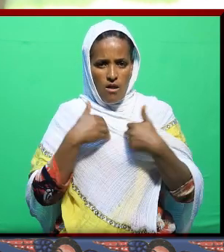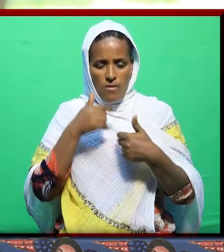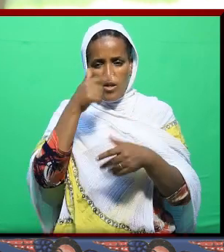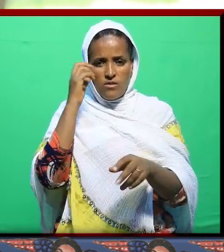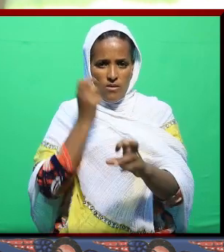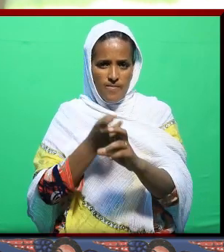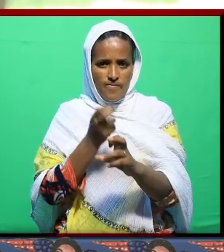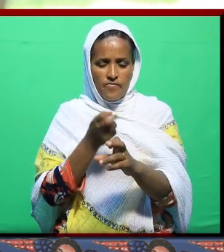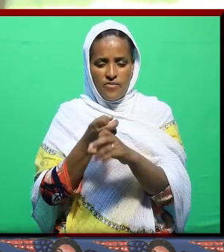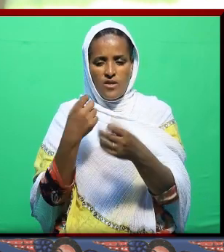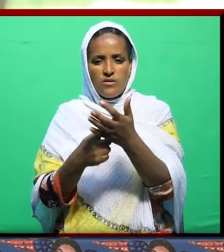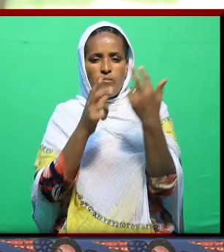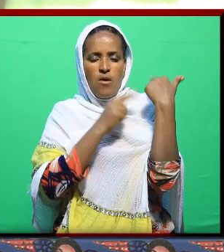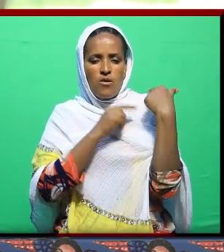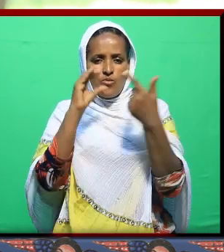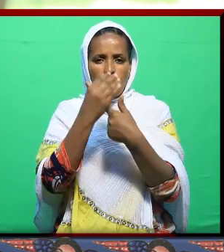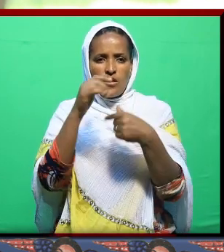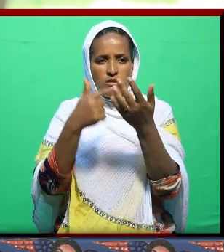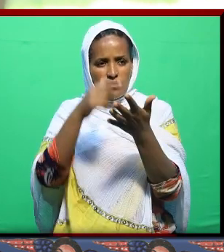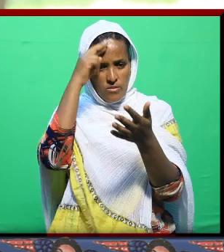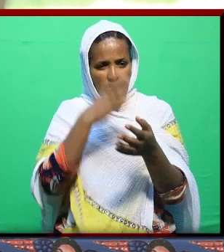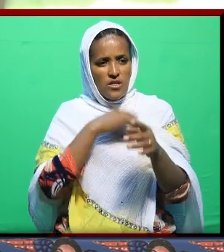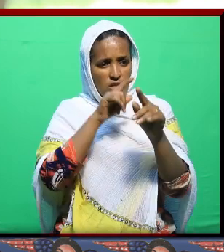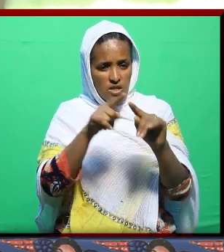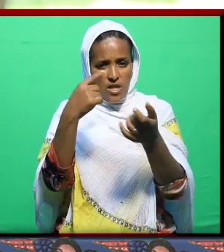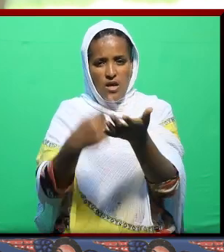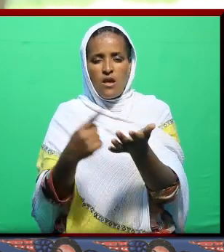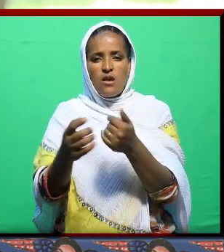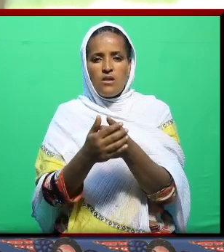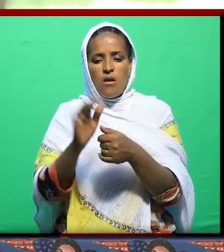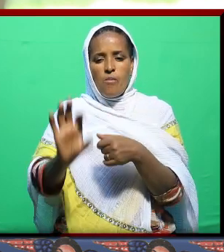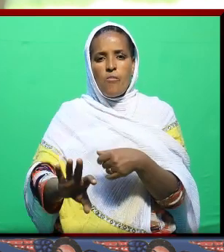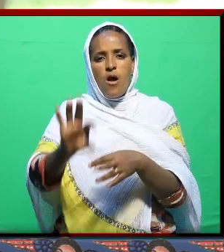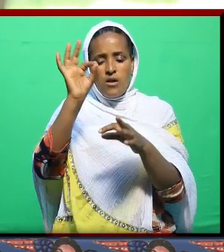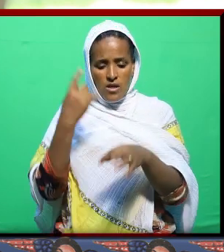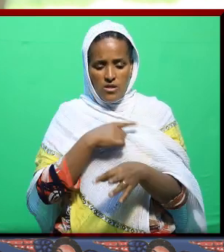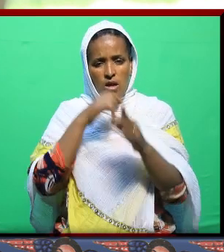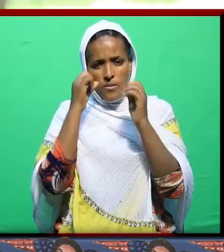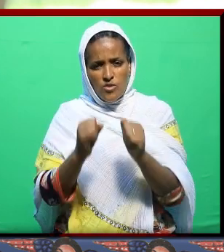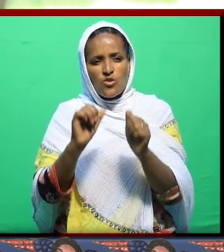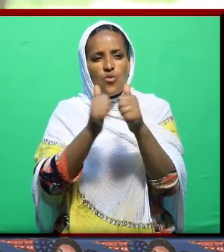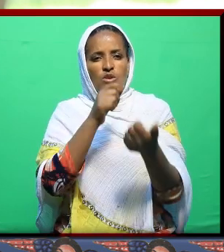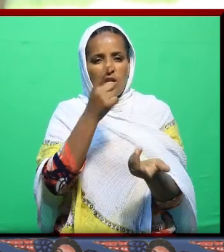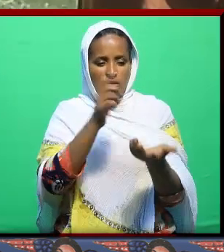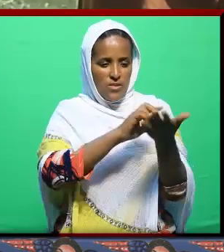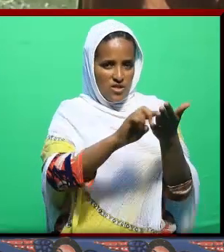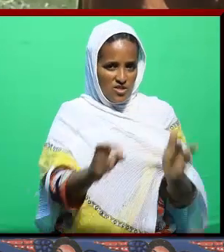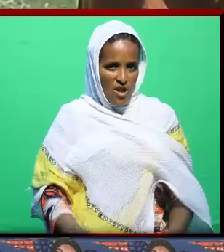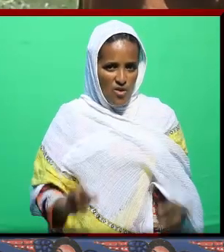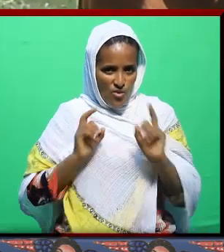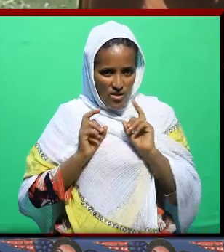ማለት አንችልም የለንም የማርግ ሁኔታ ስለሆነ ማለት ነው ግን ይህንን ማግኘት የምንችል እንዴት ነው